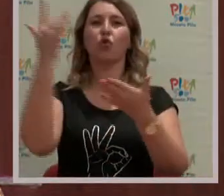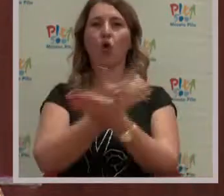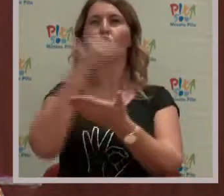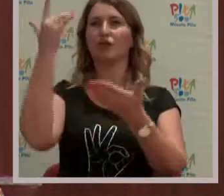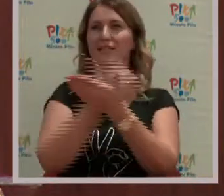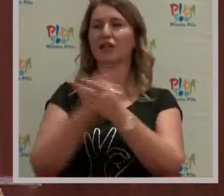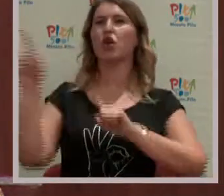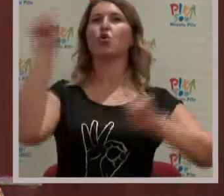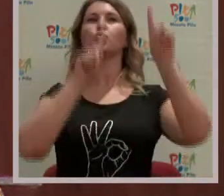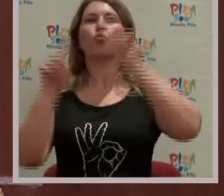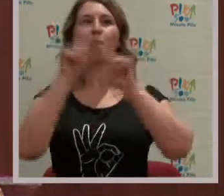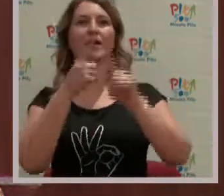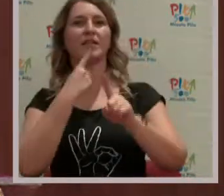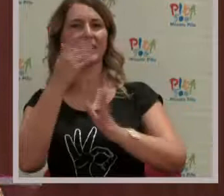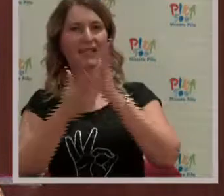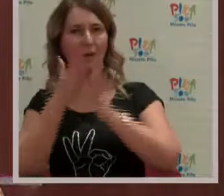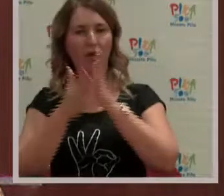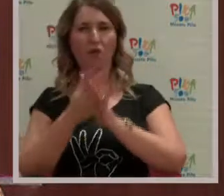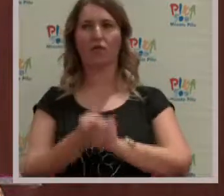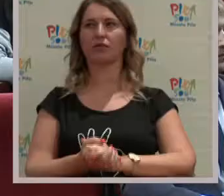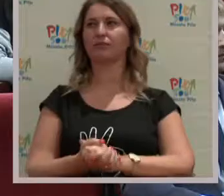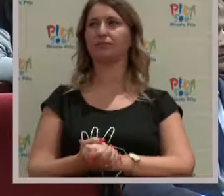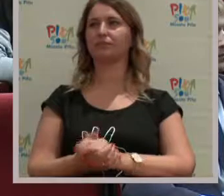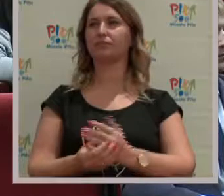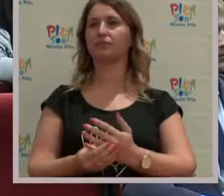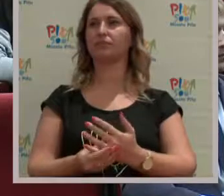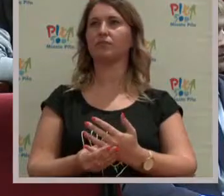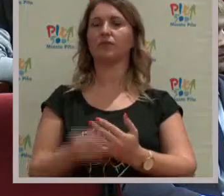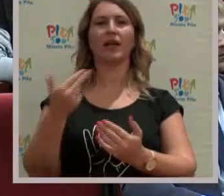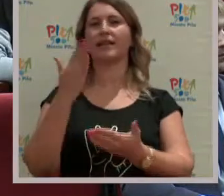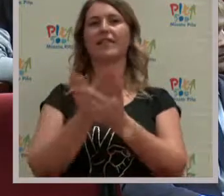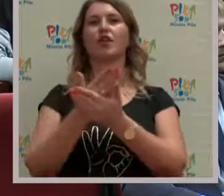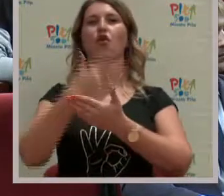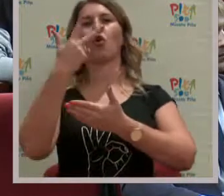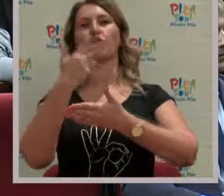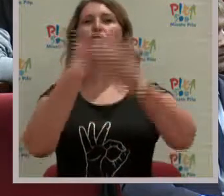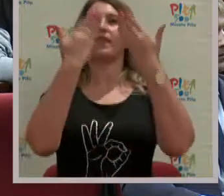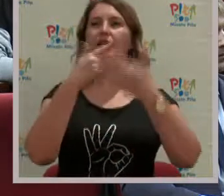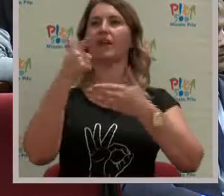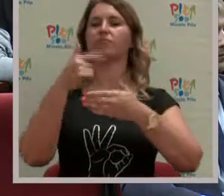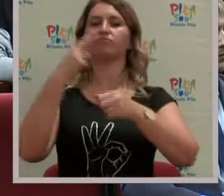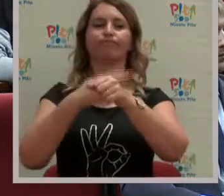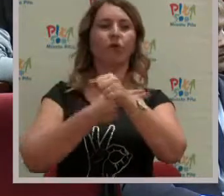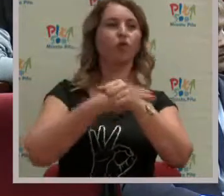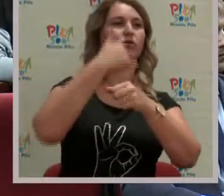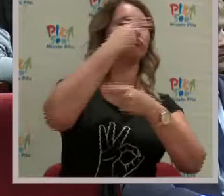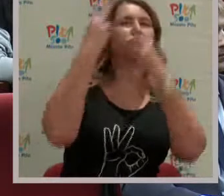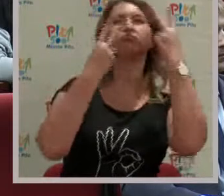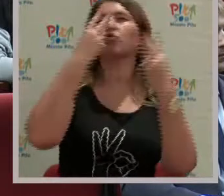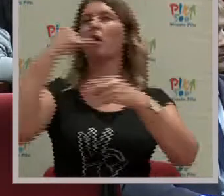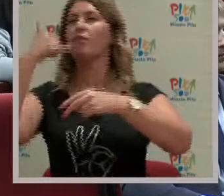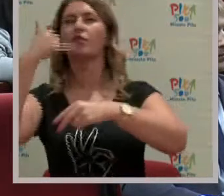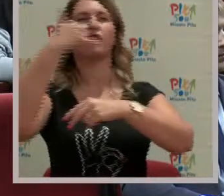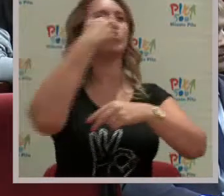tłumacza. Nie tak jak mówi ustawa o języku migowym, że w ciągu trzech dni urząd ma prawo wezwać tego tłumacza. Ale jeżeli